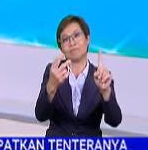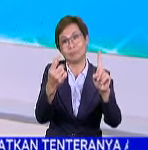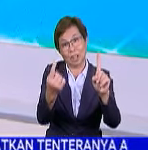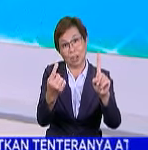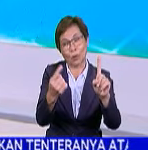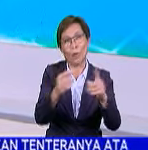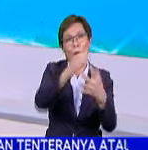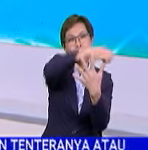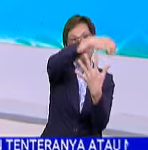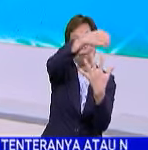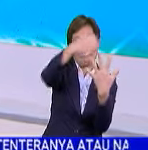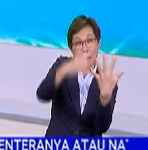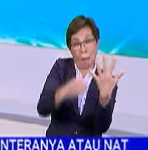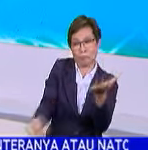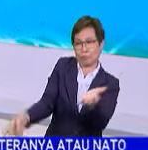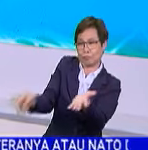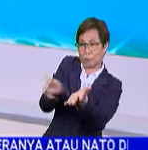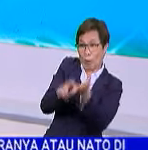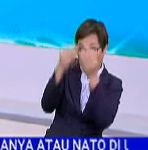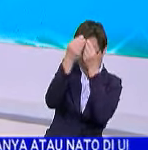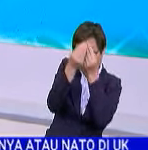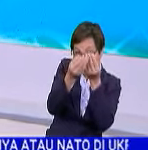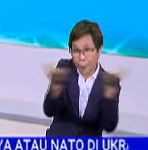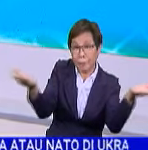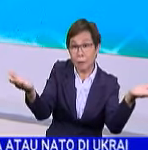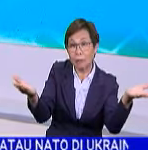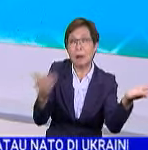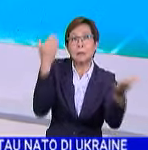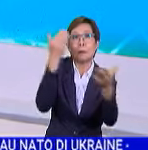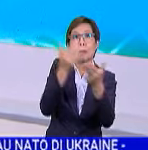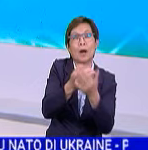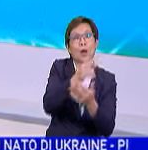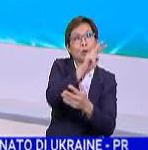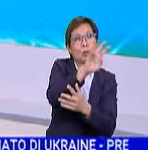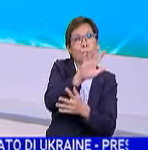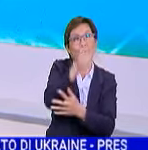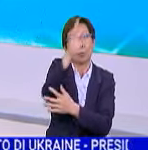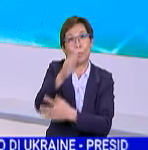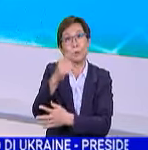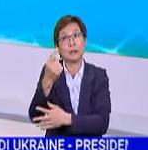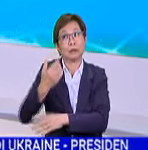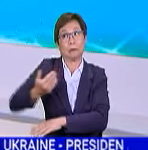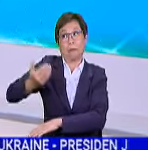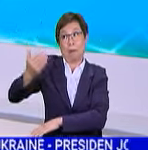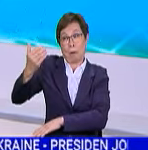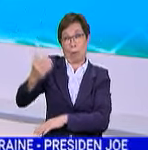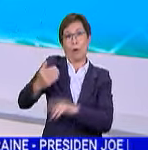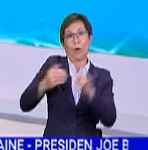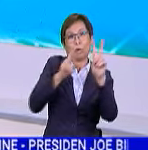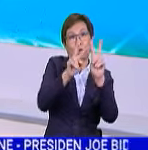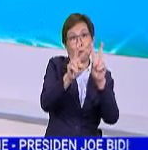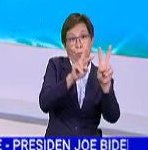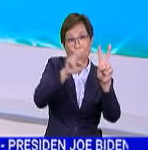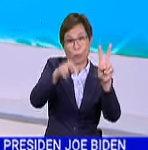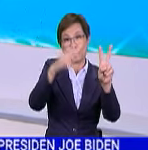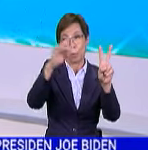Bank Simpanan Nasional dalam satu kenyataan memaklumkan setakat 25 Januari lalu,